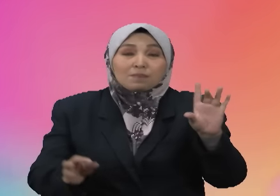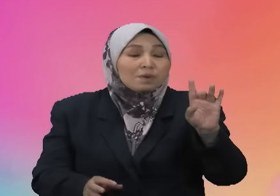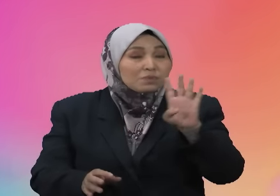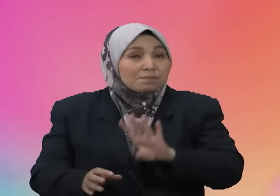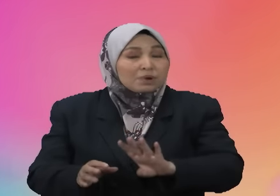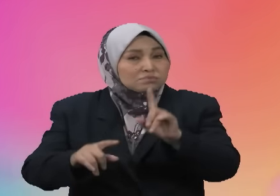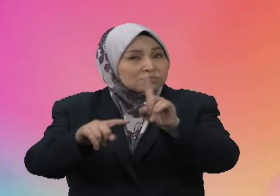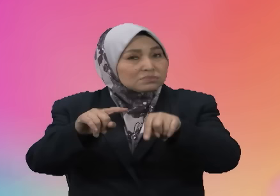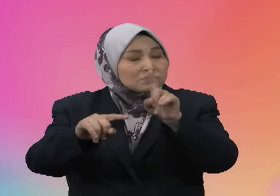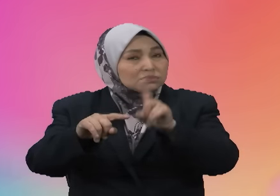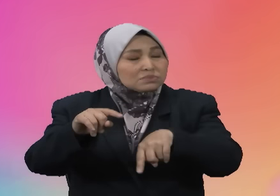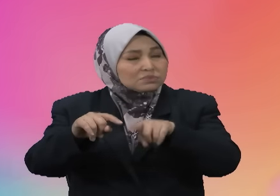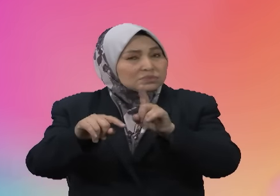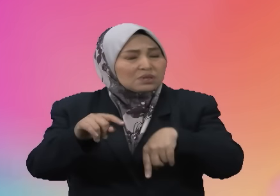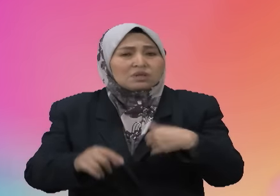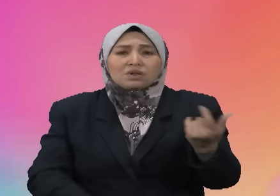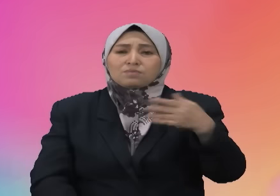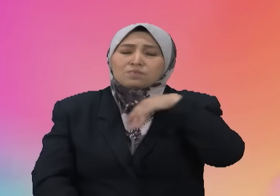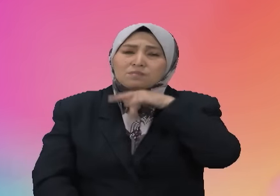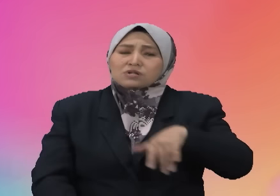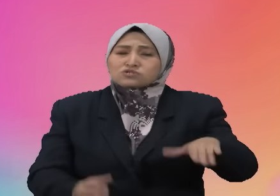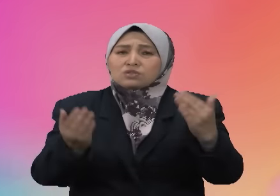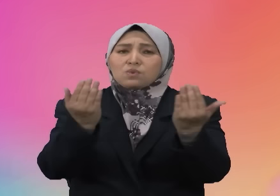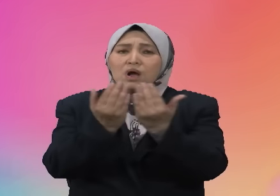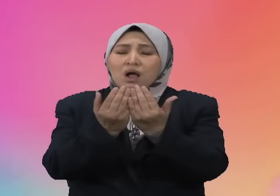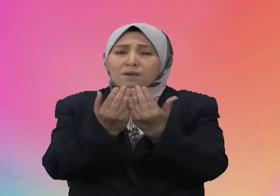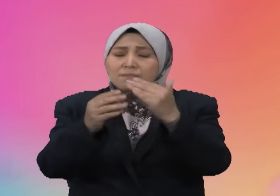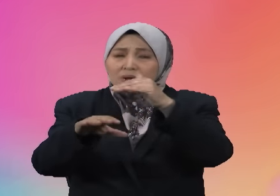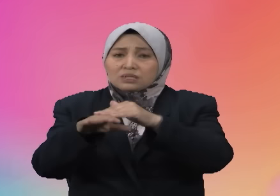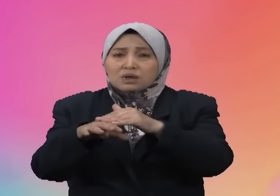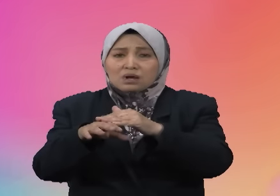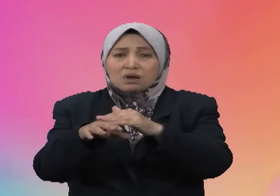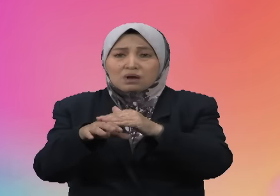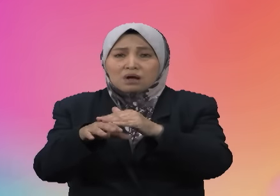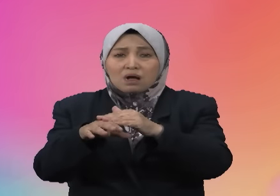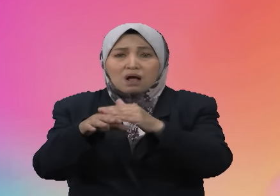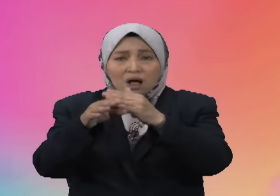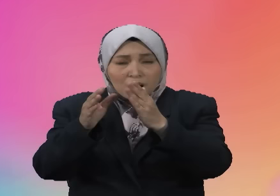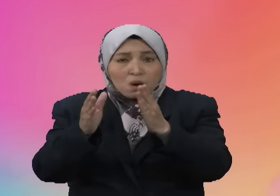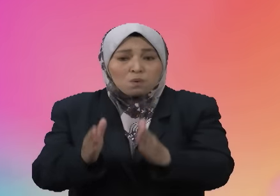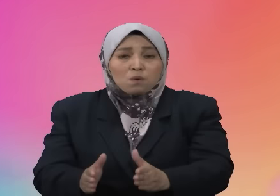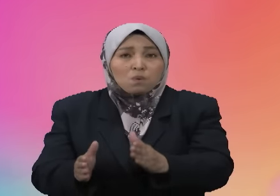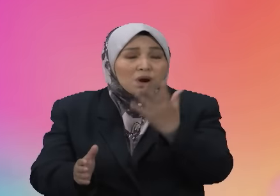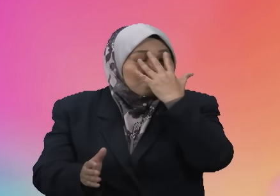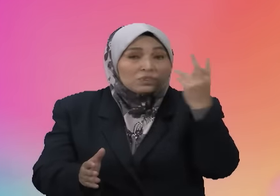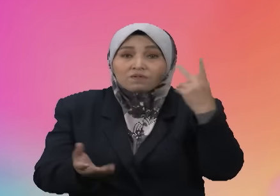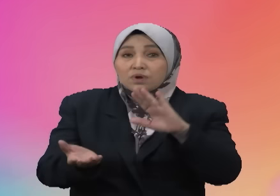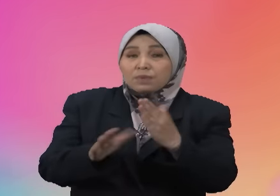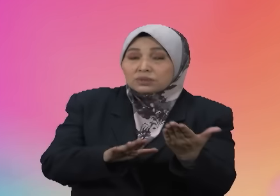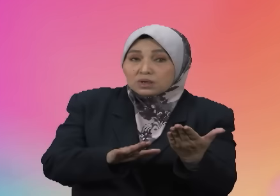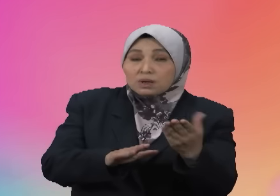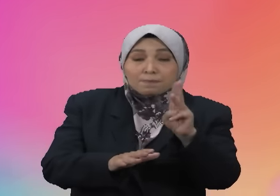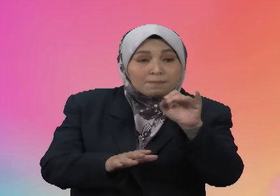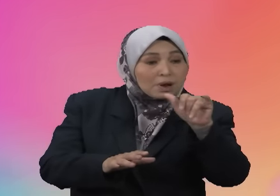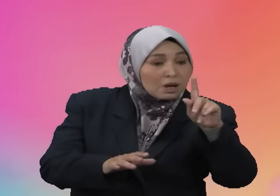larangan kepada nabi sallallahualaihiwasallam daripada solat dan doa terhadap mayat munafik yang kedua surah at-taubah ayat yang ke-85